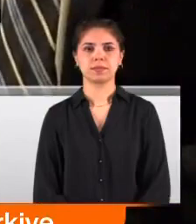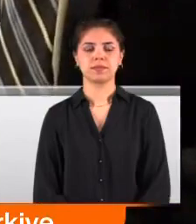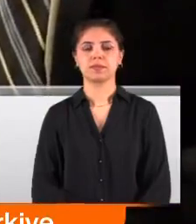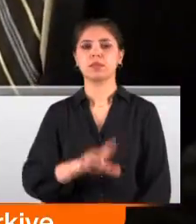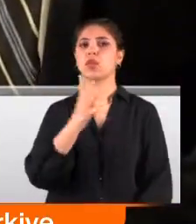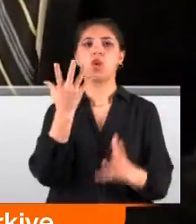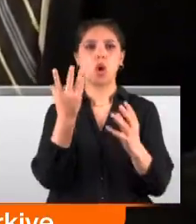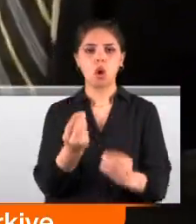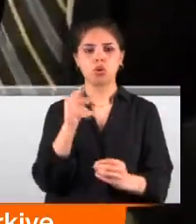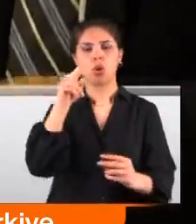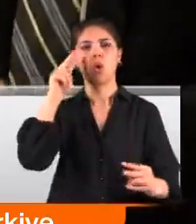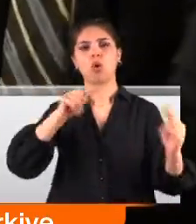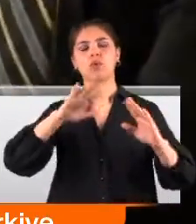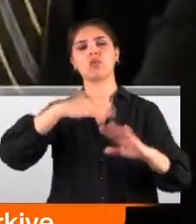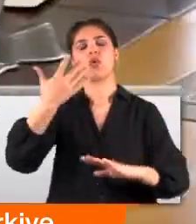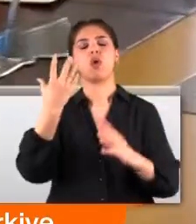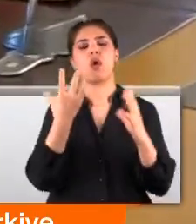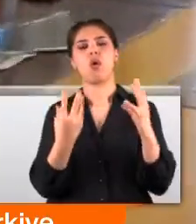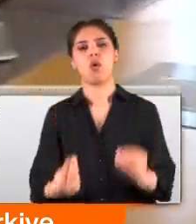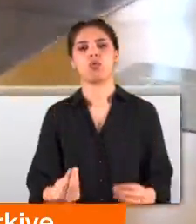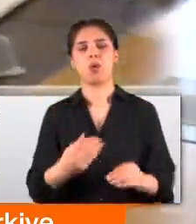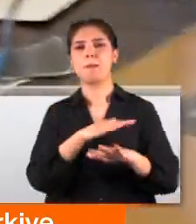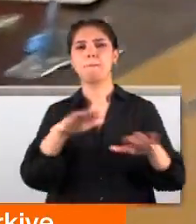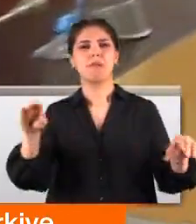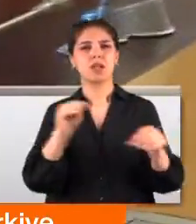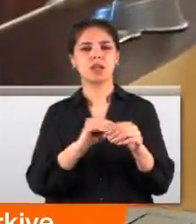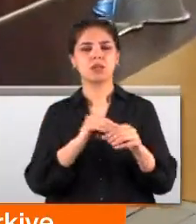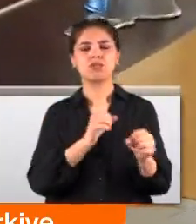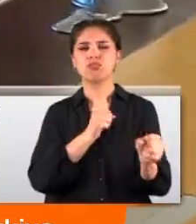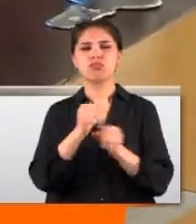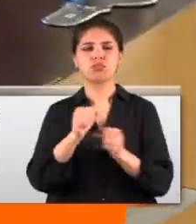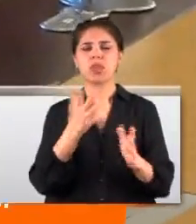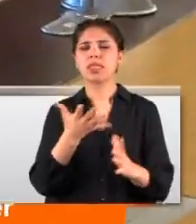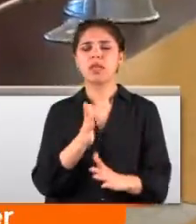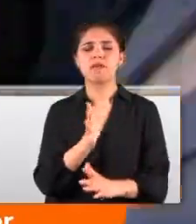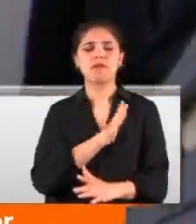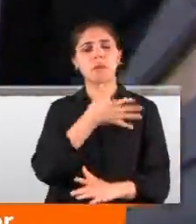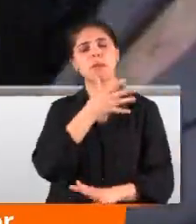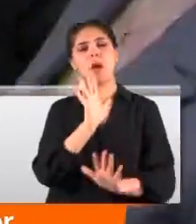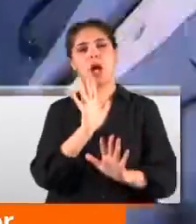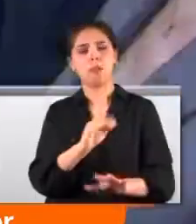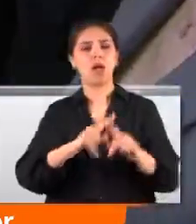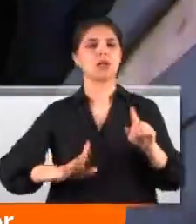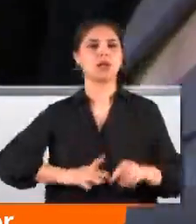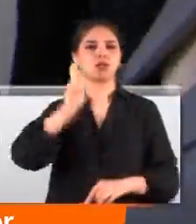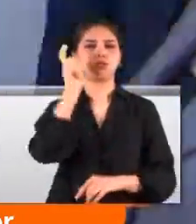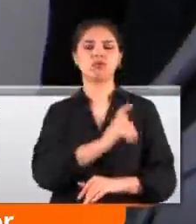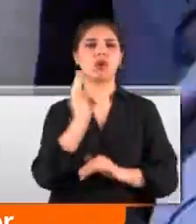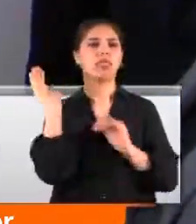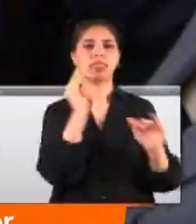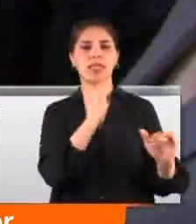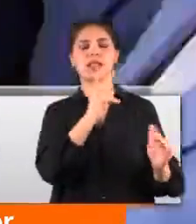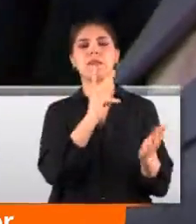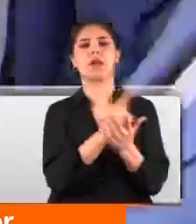İşte ne olduysa o görüşmeden sonra oldu. Masada neyin pazarlığı yapıldı bilinmez ama Kemal Kılıçdaroğlu'nu destekleme